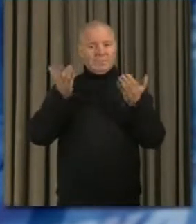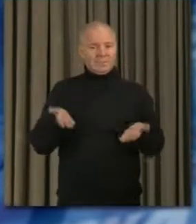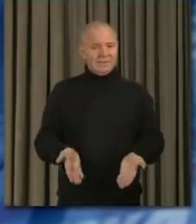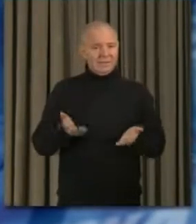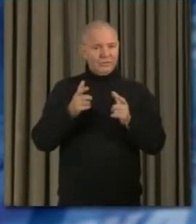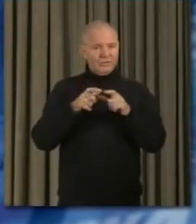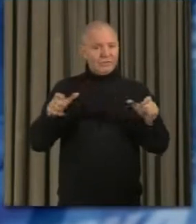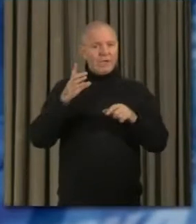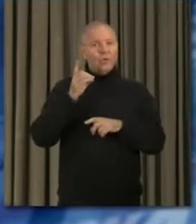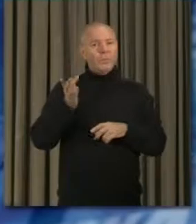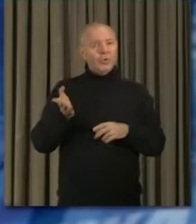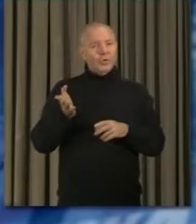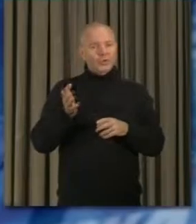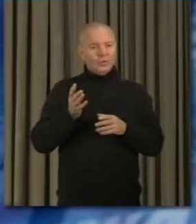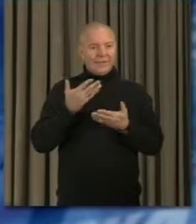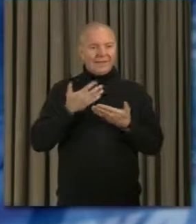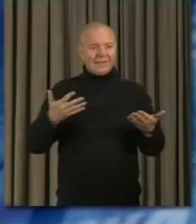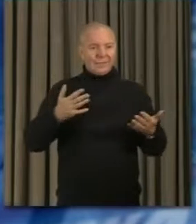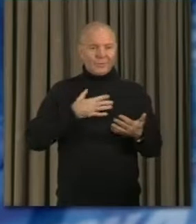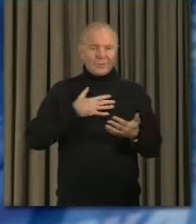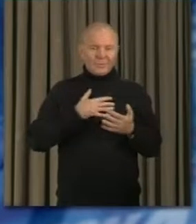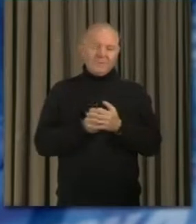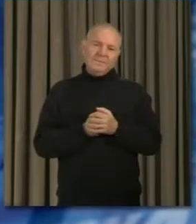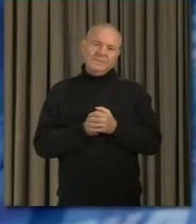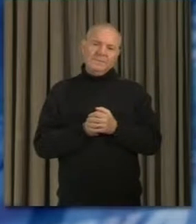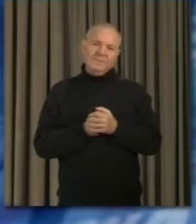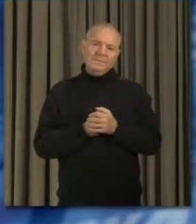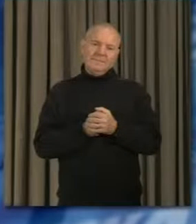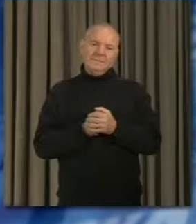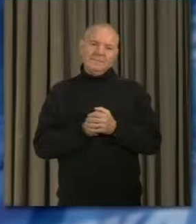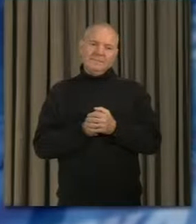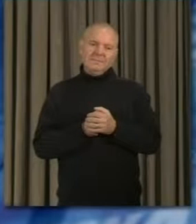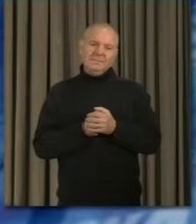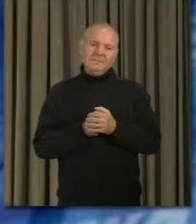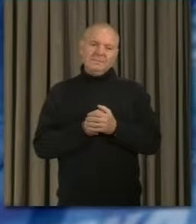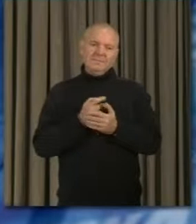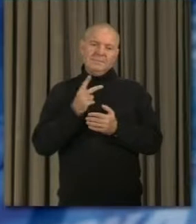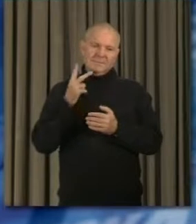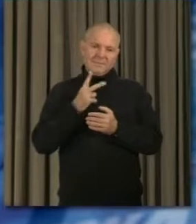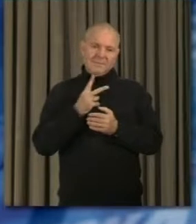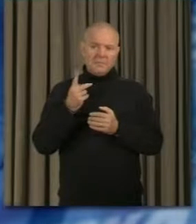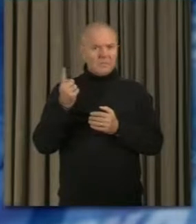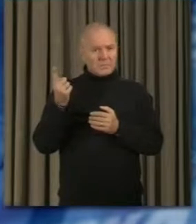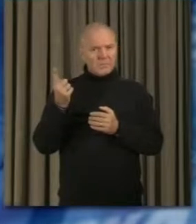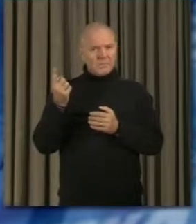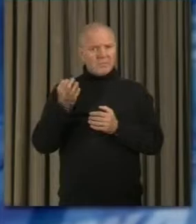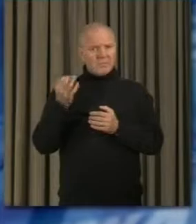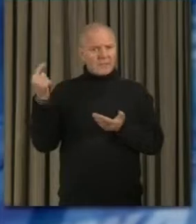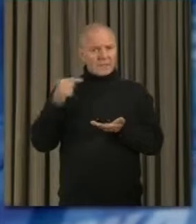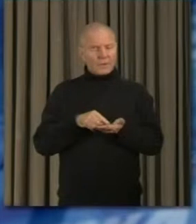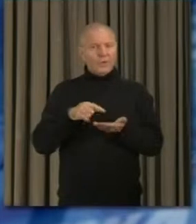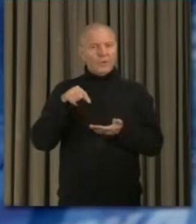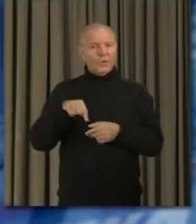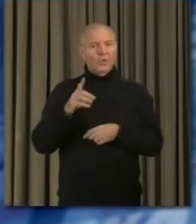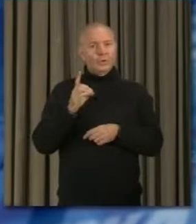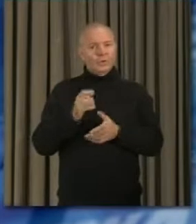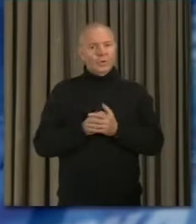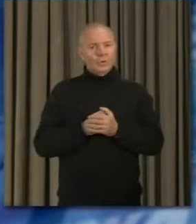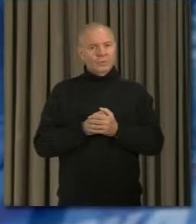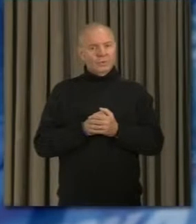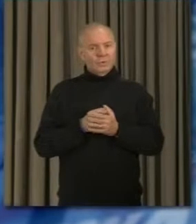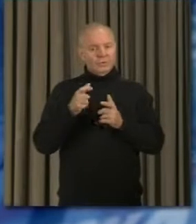città e di appartenere al nostro territorio e soprattutto è ritornato spesso a Domodossola e ha